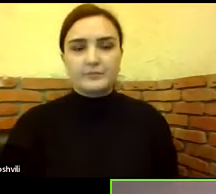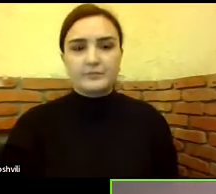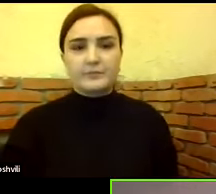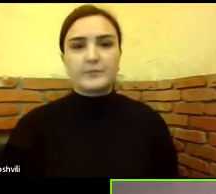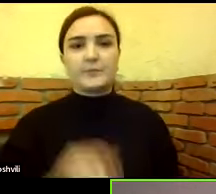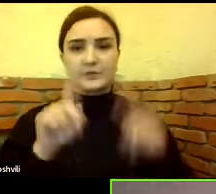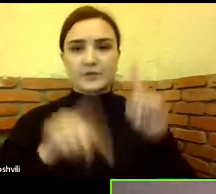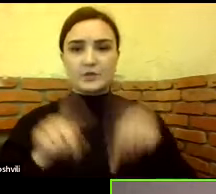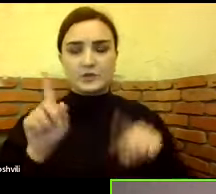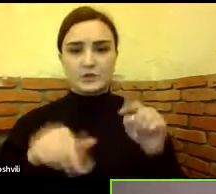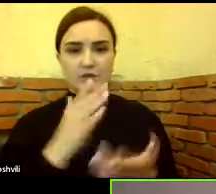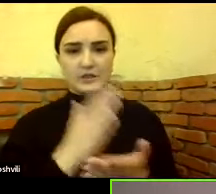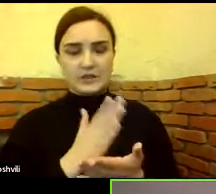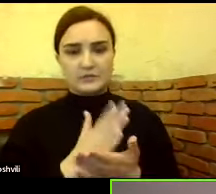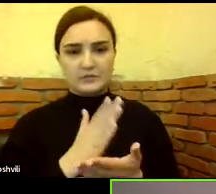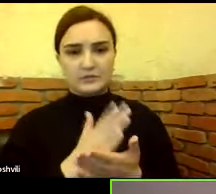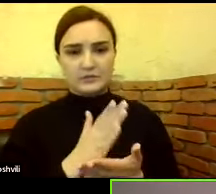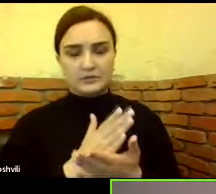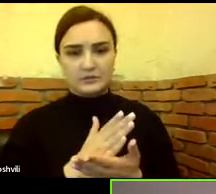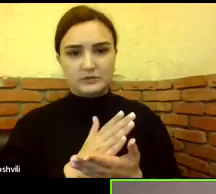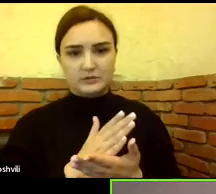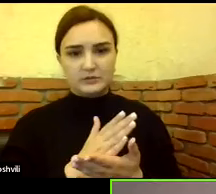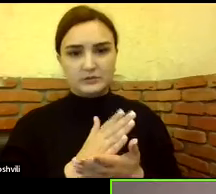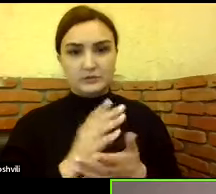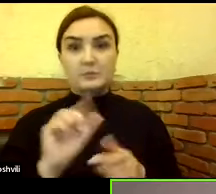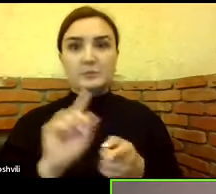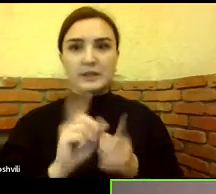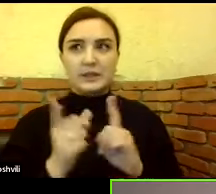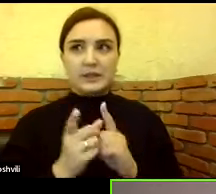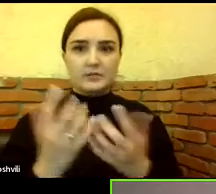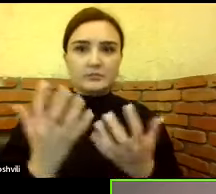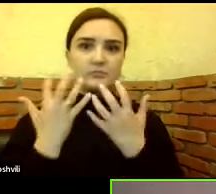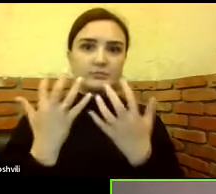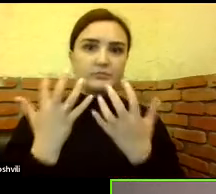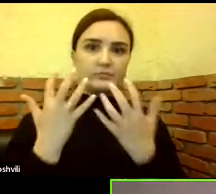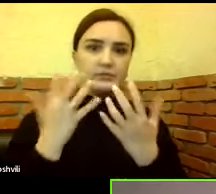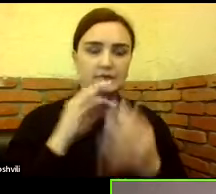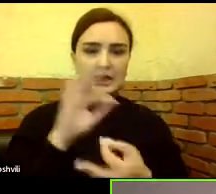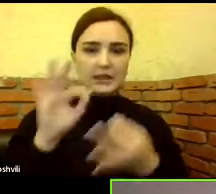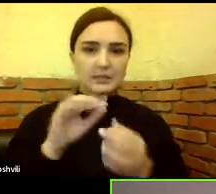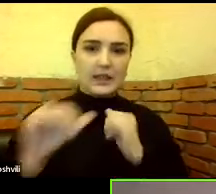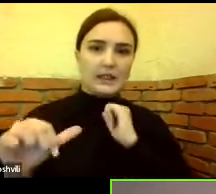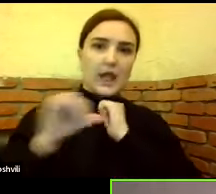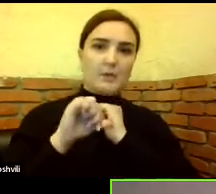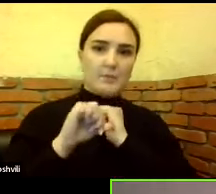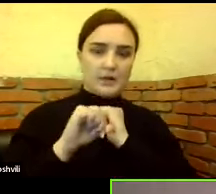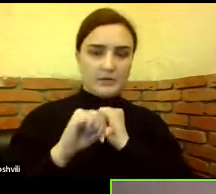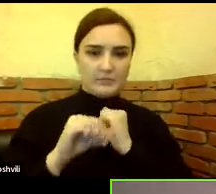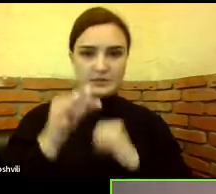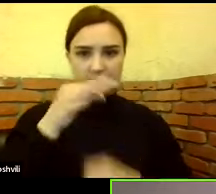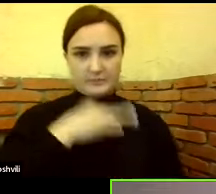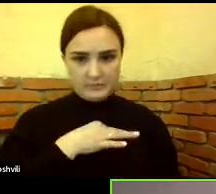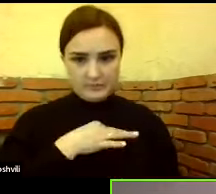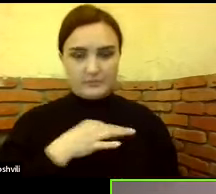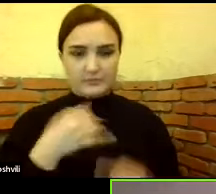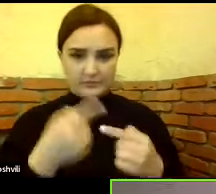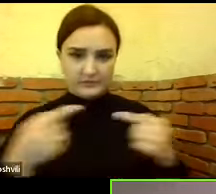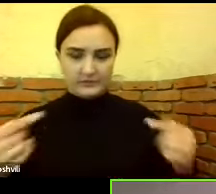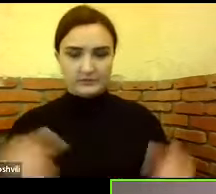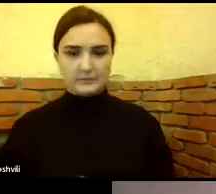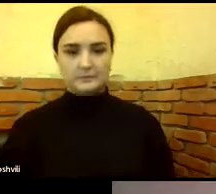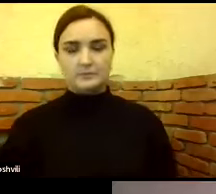ხოლმე რაღაცა და ანუ დამტებითი ზრუნვის მომენტი, აი ან რაღაცა დახმარების შეთავაზების და მსგავსი რაღაცეები რა.